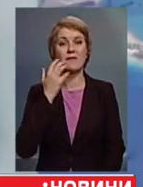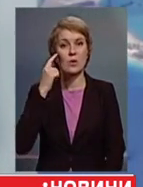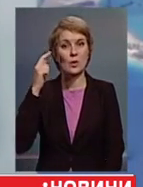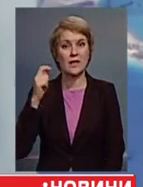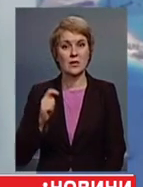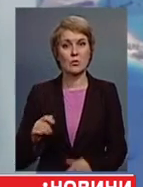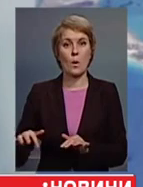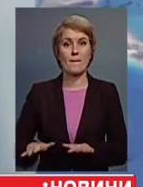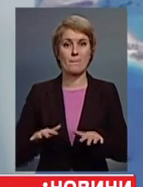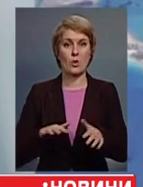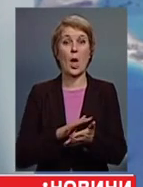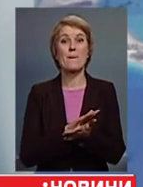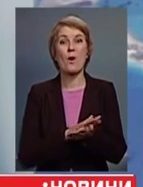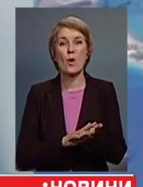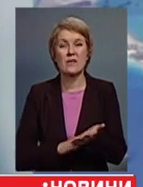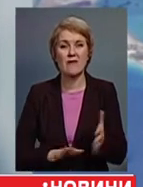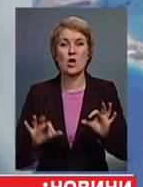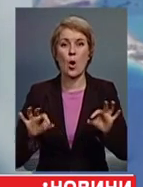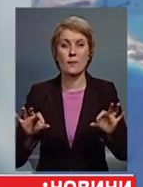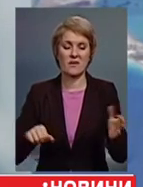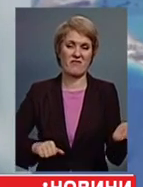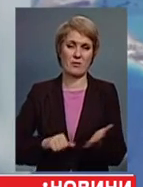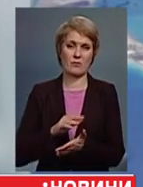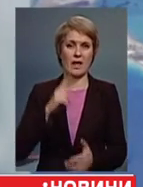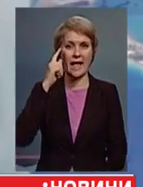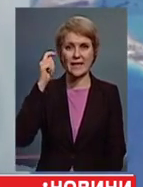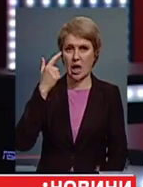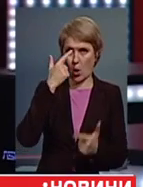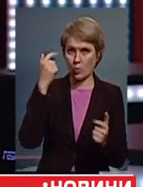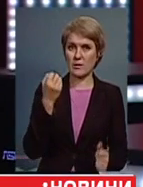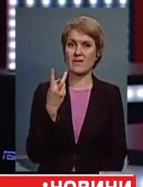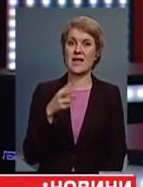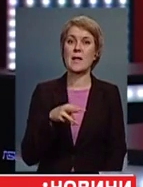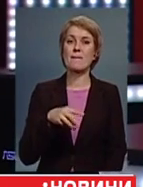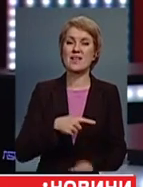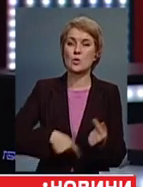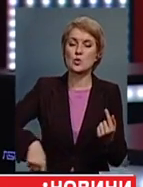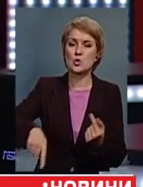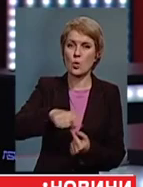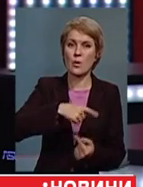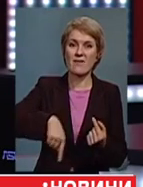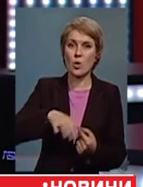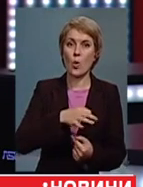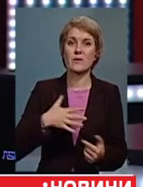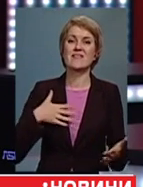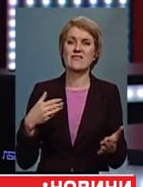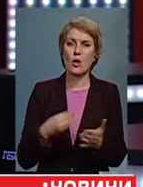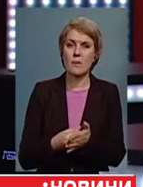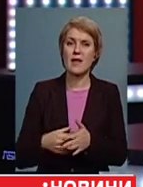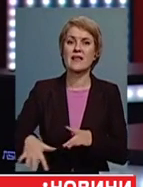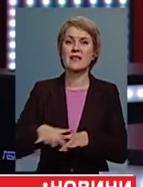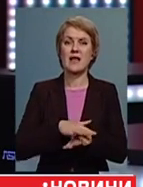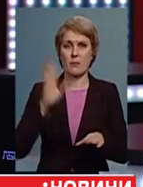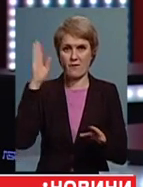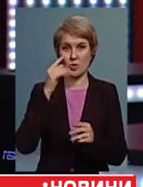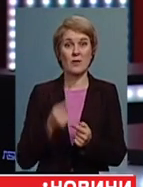морі. Від подальших коментарів відмовилися. Китай оголосив 12-мильну зону навколо островів своїми територіальними водами. Але,